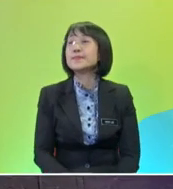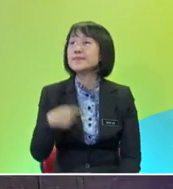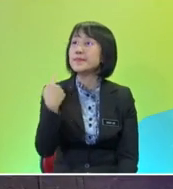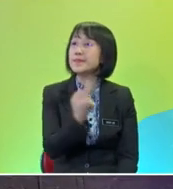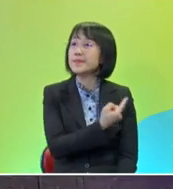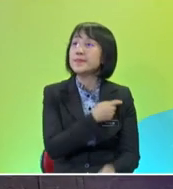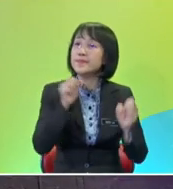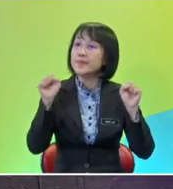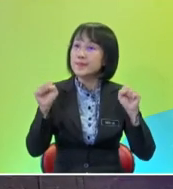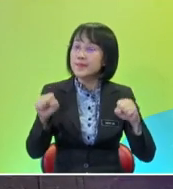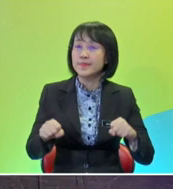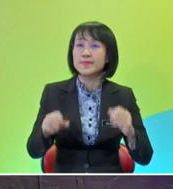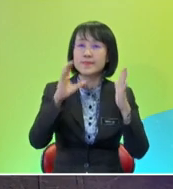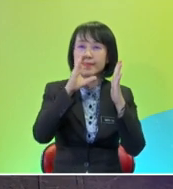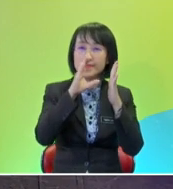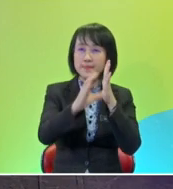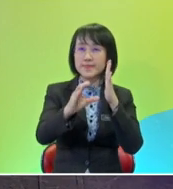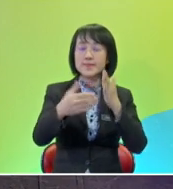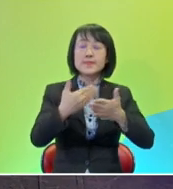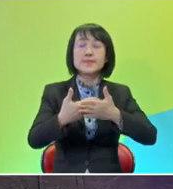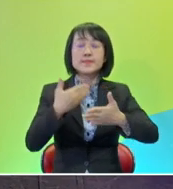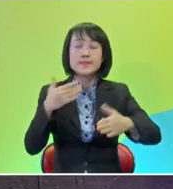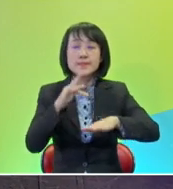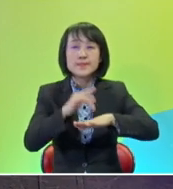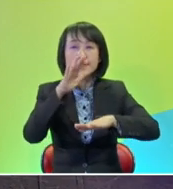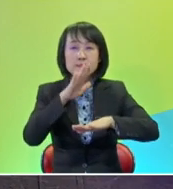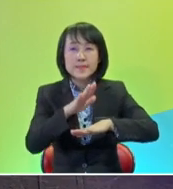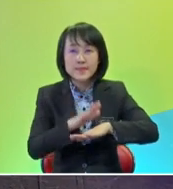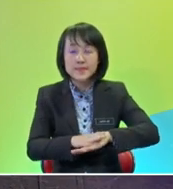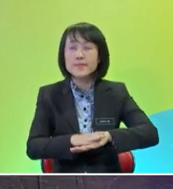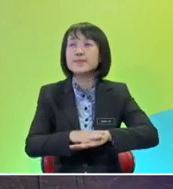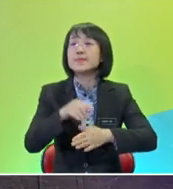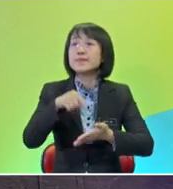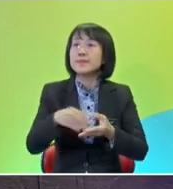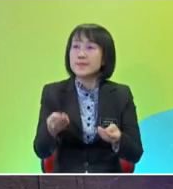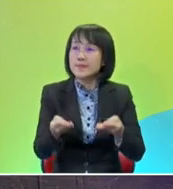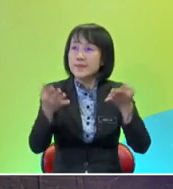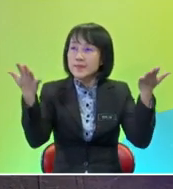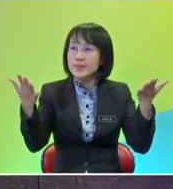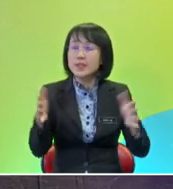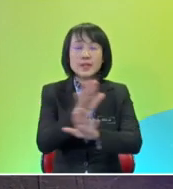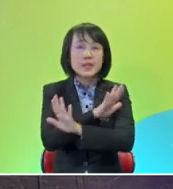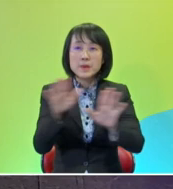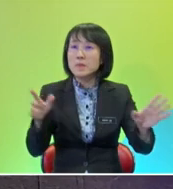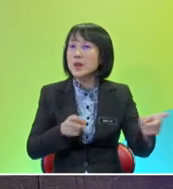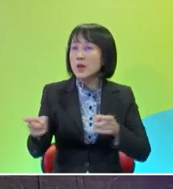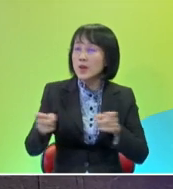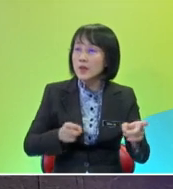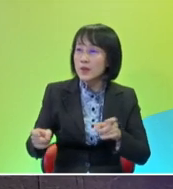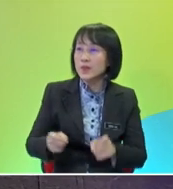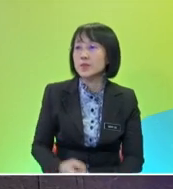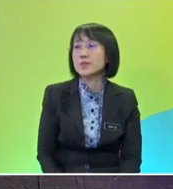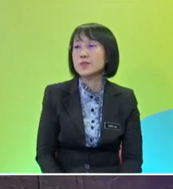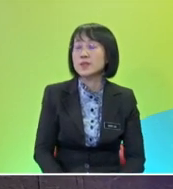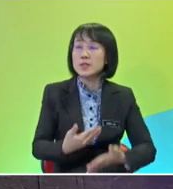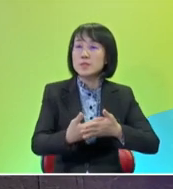boleh mencegah sebelum nyamuk-nyamuk ni membiak dengan tak terkawal. Sebelum membawa parah